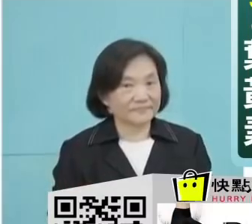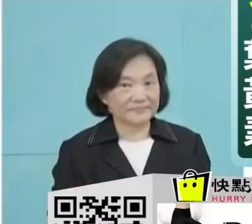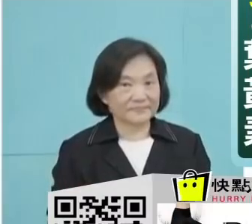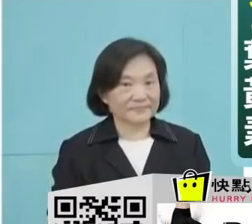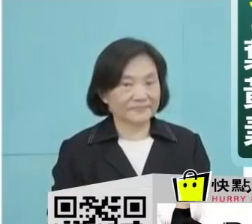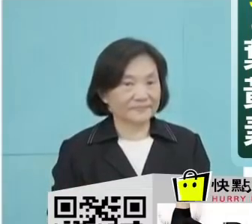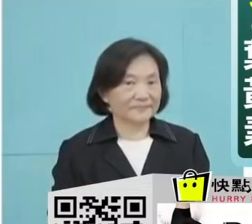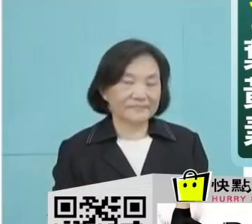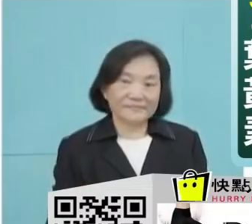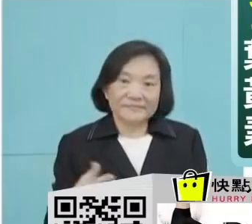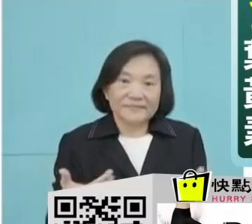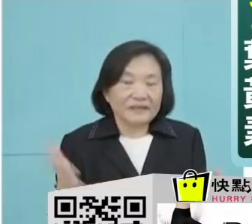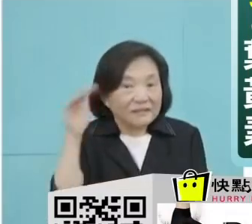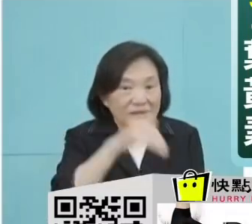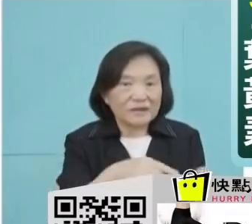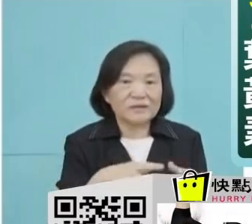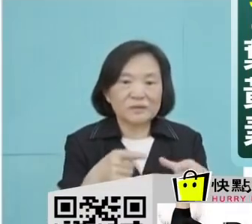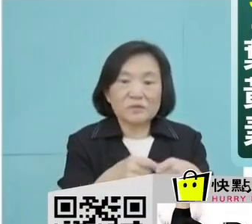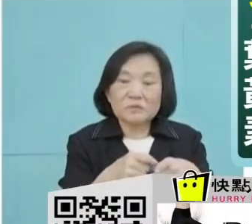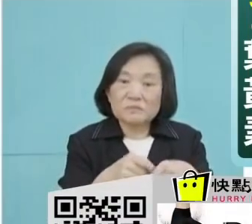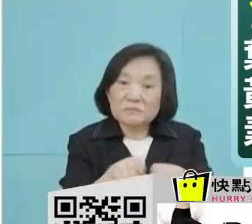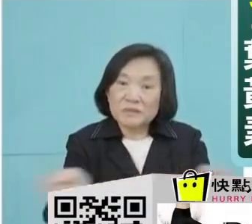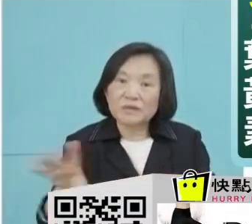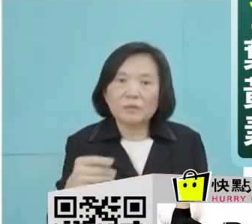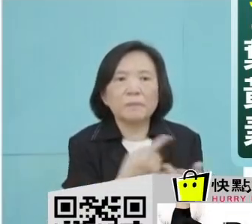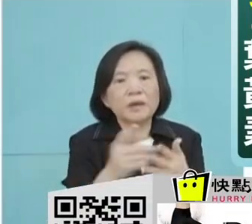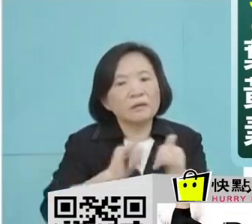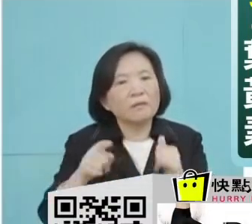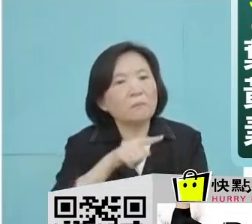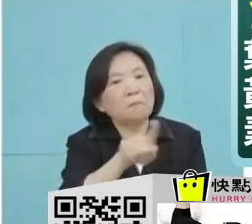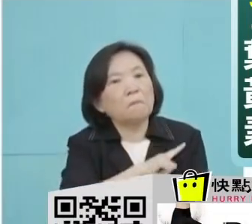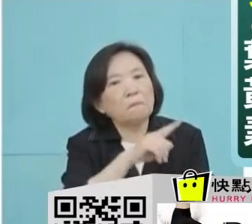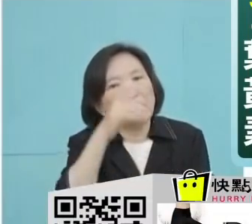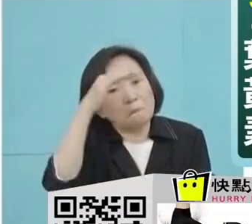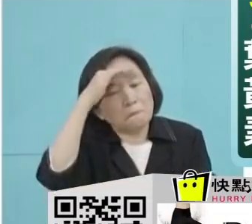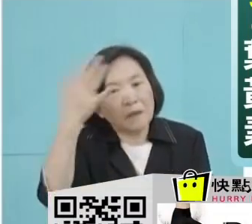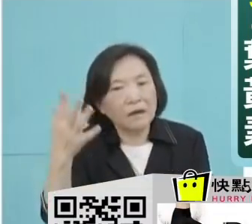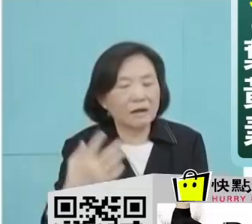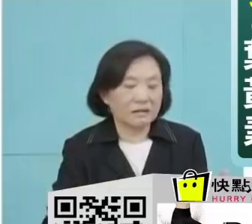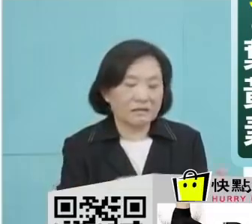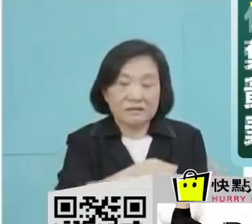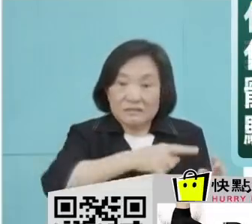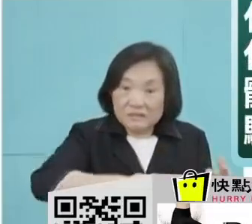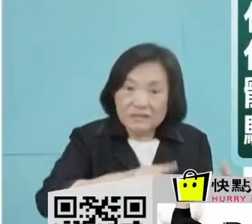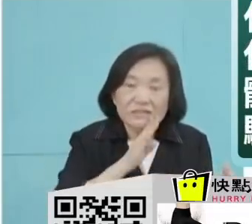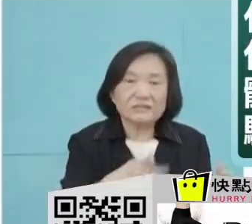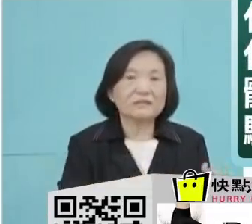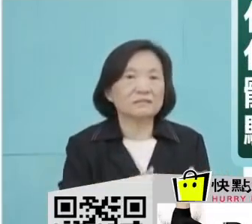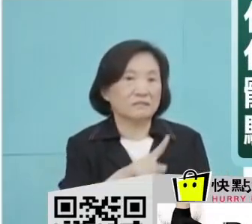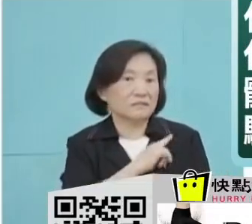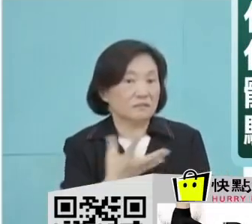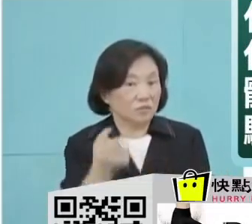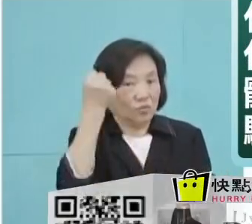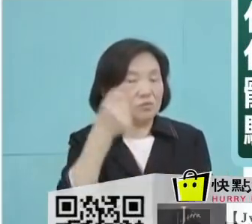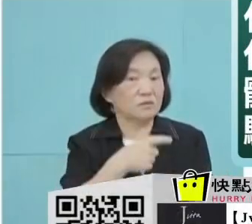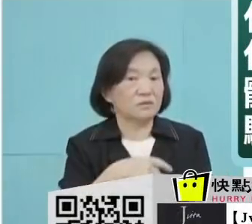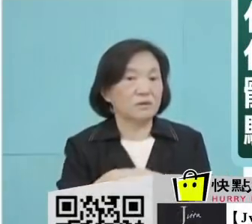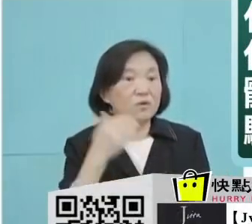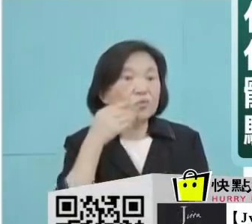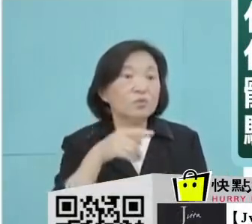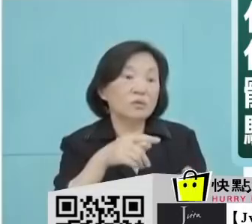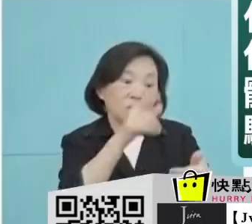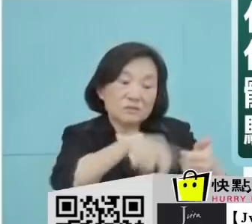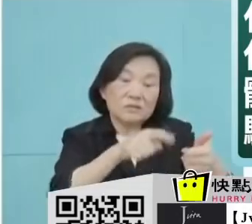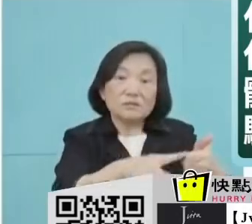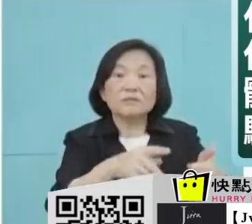就比较，就是说到底有没有符合社会公平正义，是大家可以判断嘛。啊，再一个 autonomy， 就是说，他自己愿意打